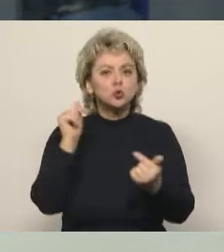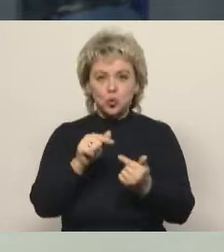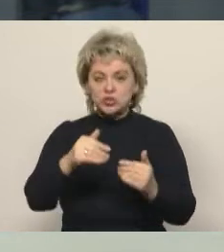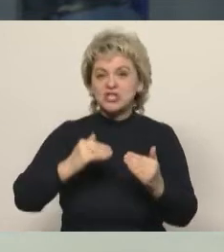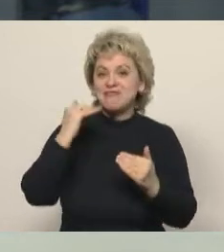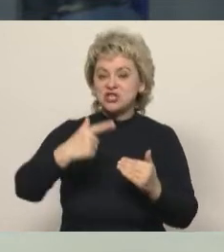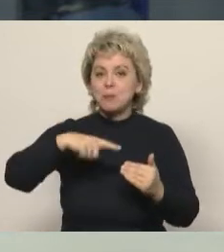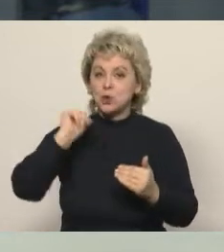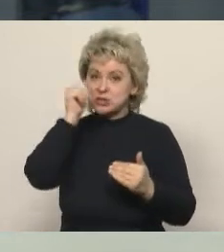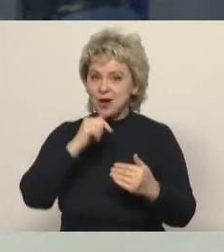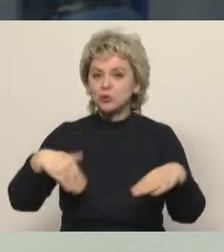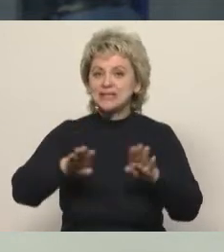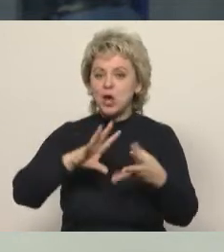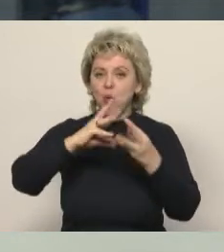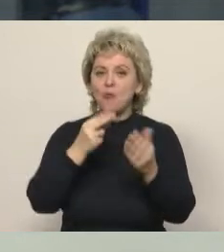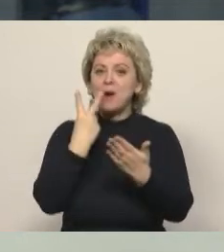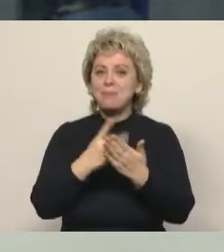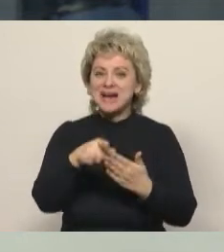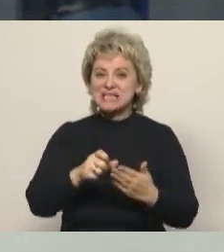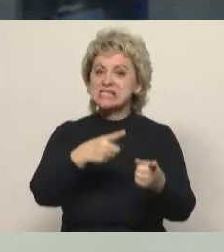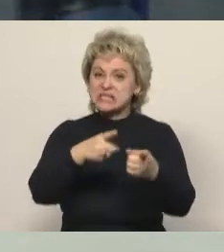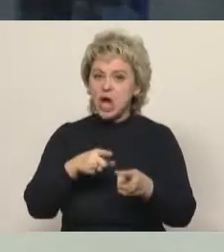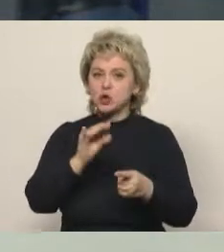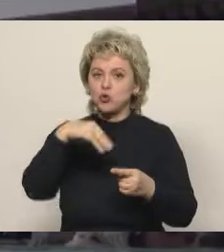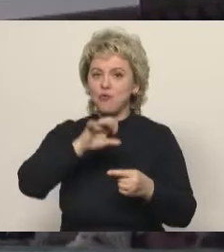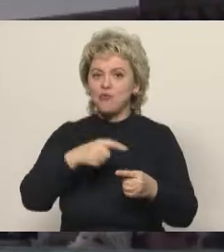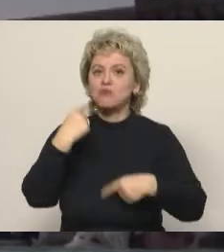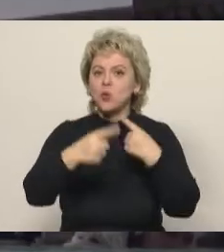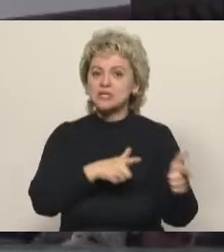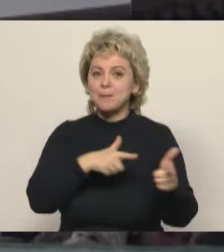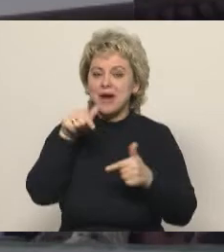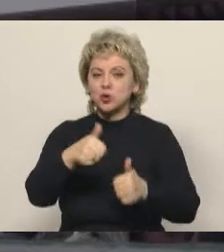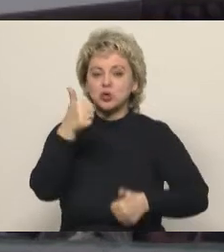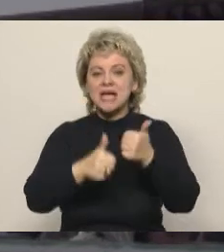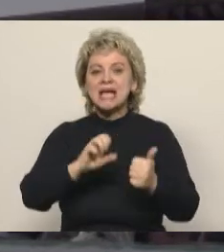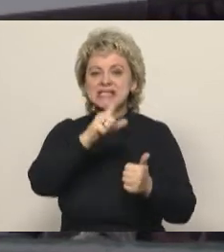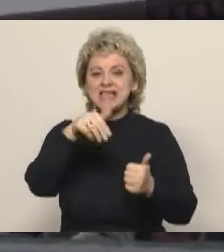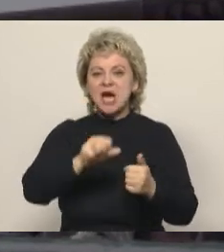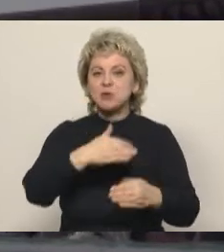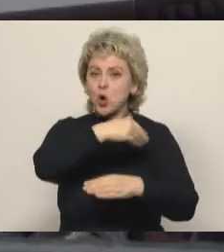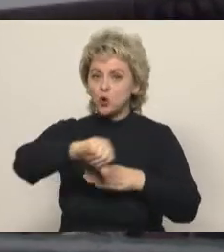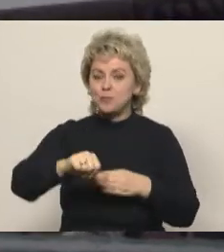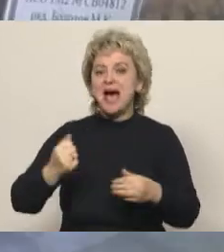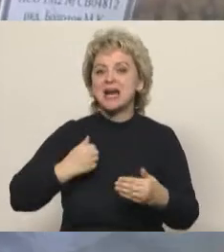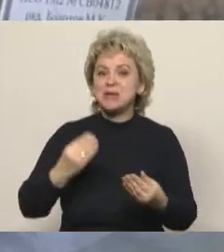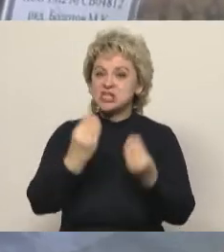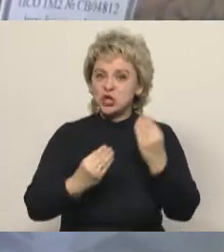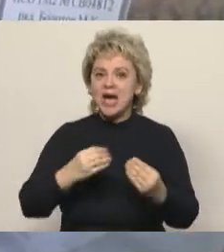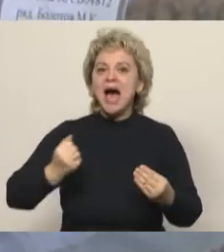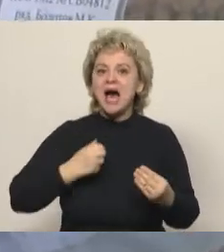Точность выше прошлогодней. Такие результаты показали снайперы ЮВО в ходе подготовки к конкурсу «Снайперский рубеж» армейских игр